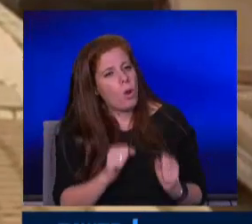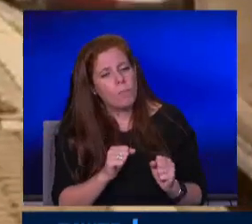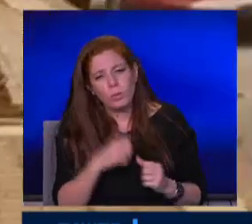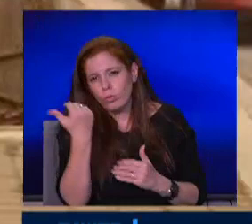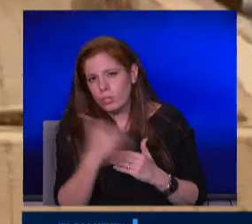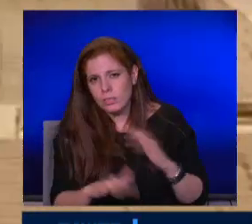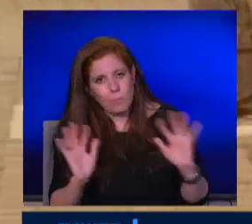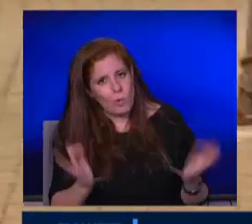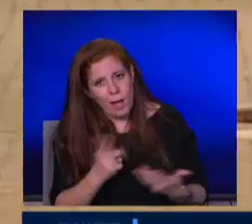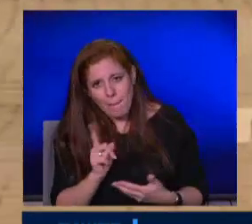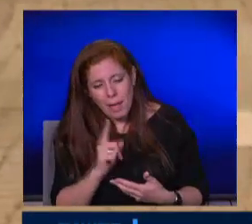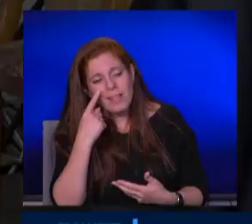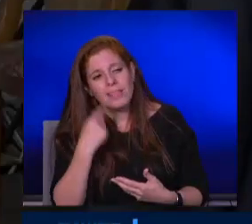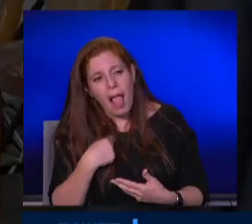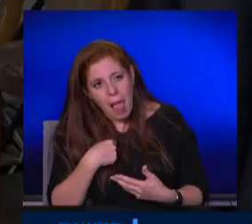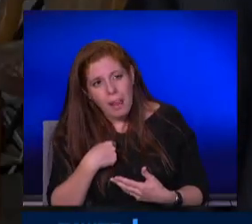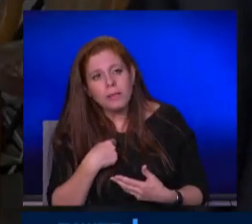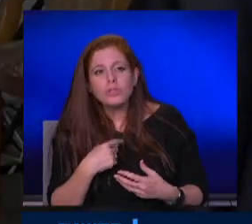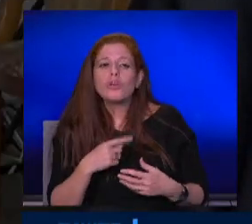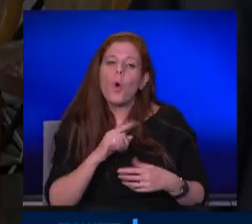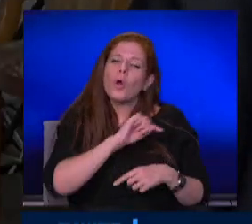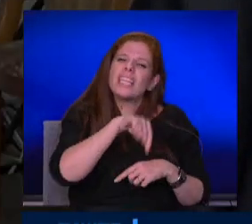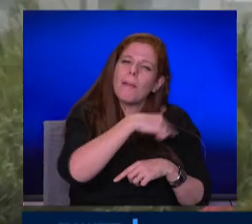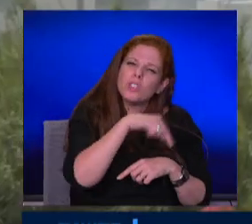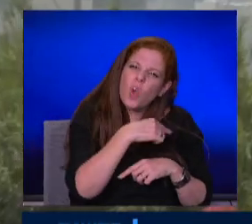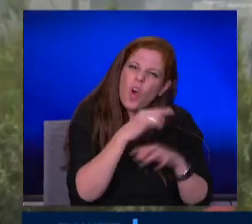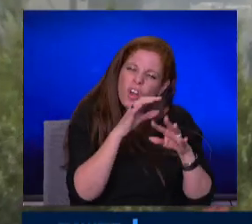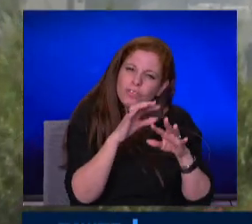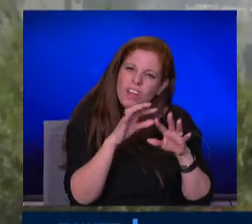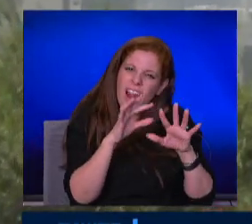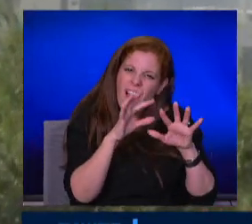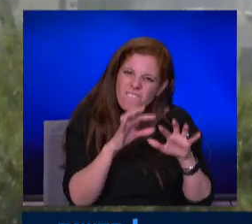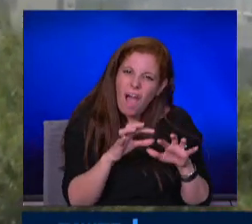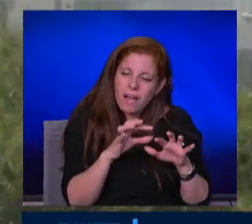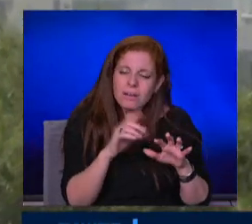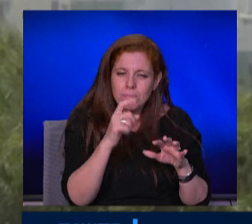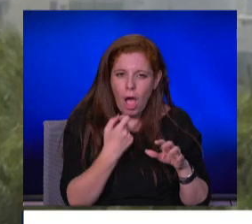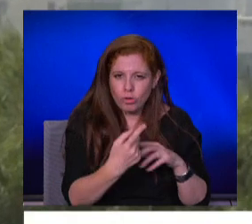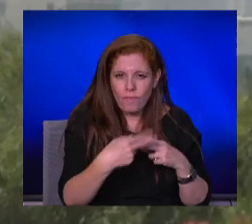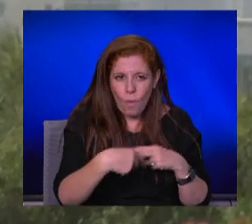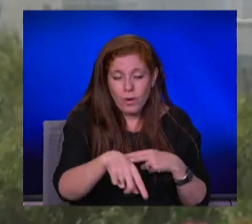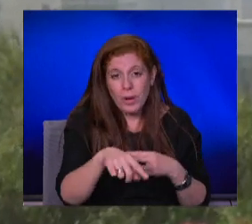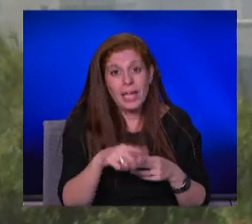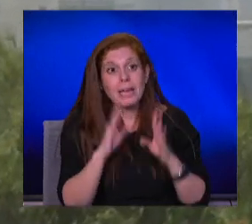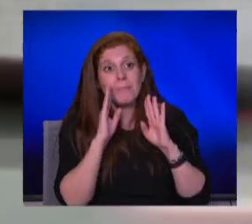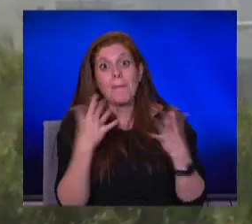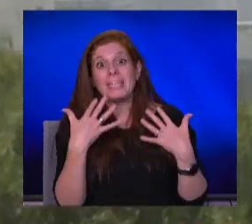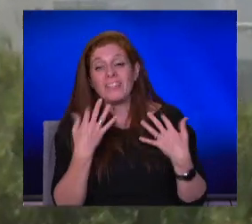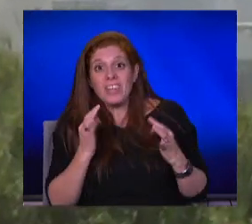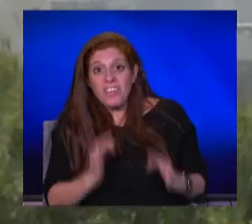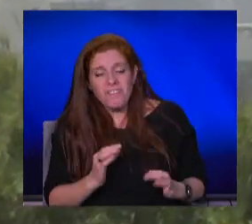מהר. נראה לי שעוד יהיו כמה שעות אבק בשבוע הנוכחי. אני מניח שמזג אוויר יפה לא יהיה.